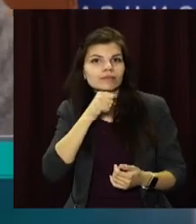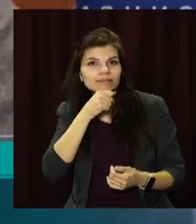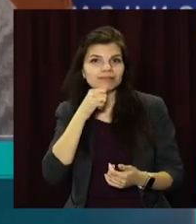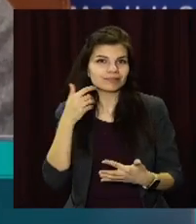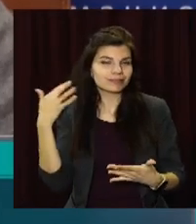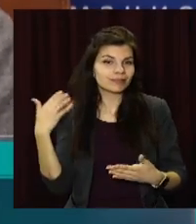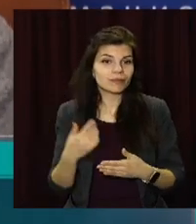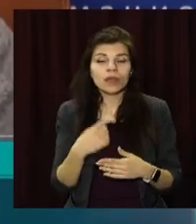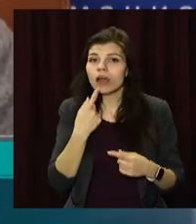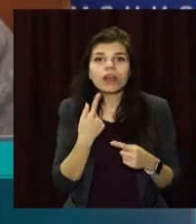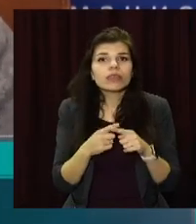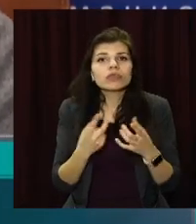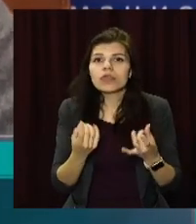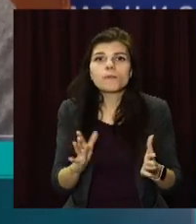просто